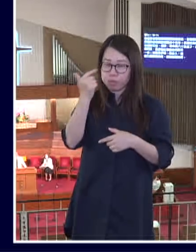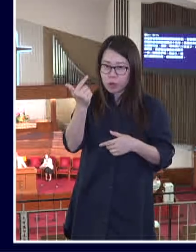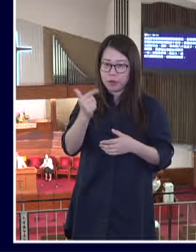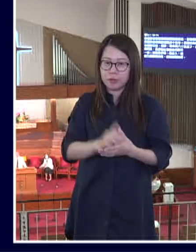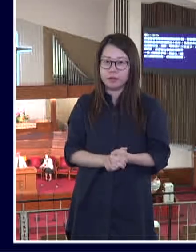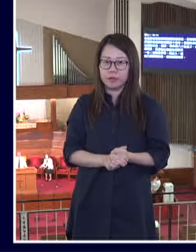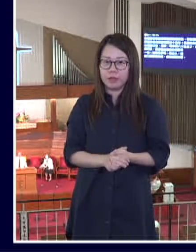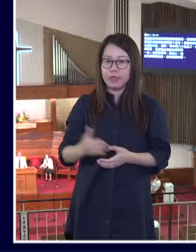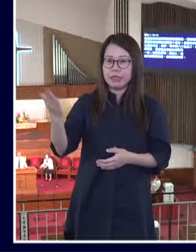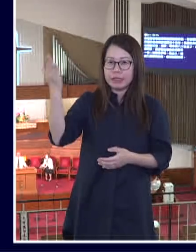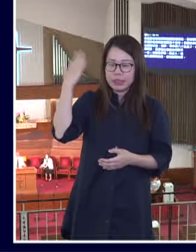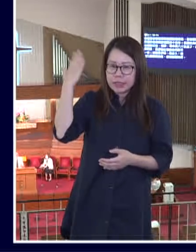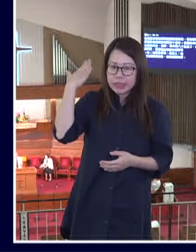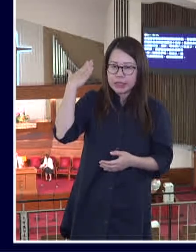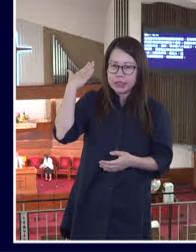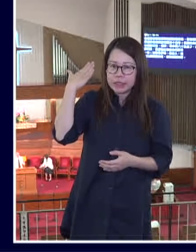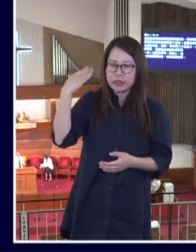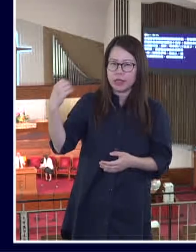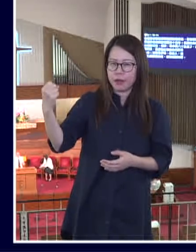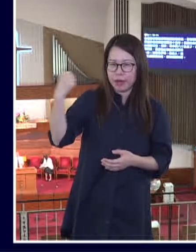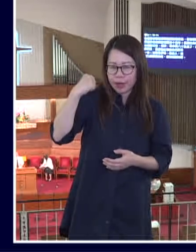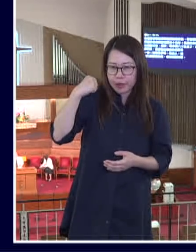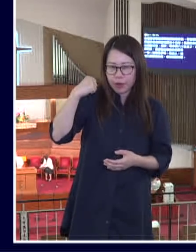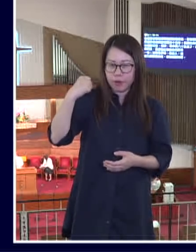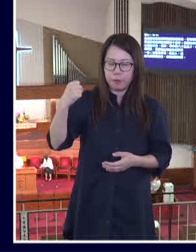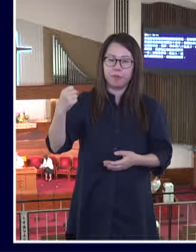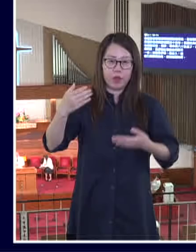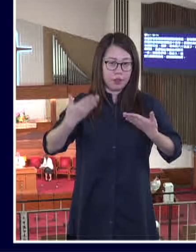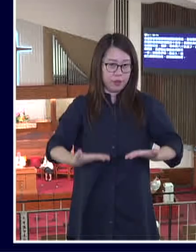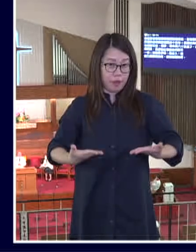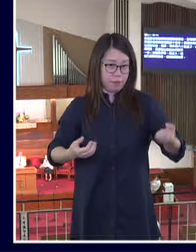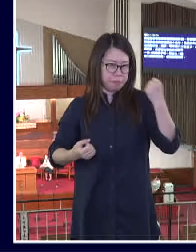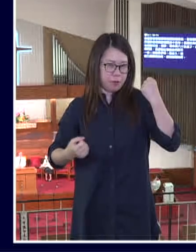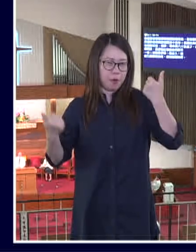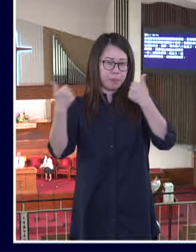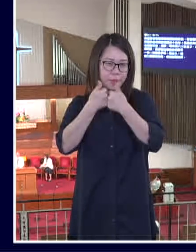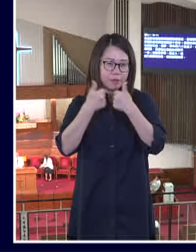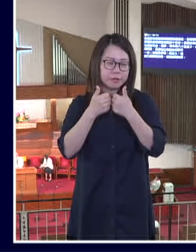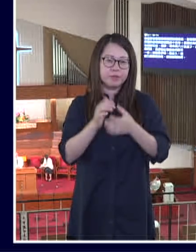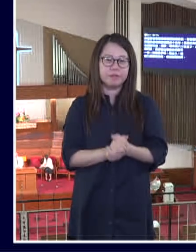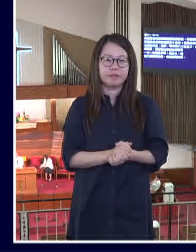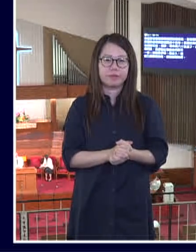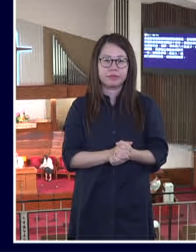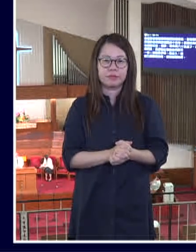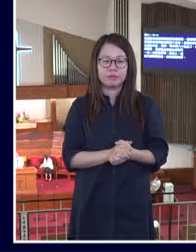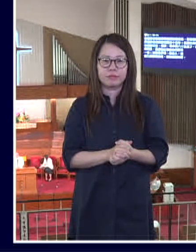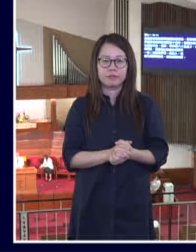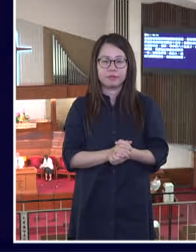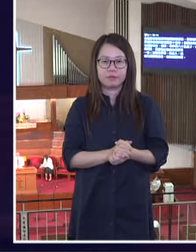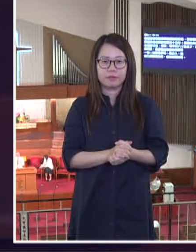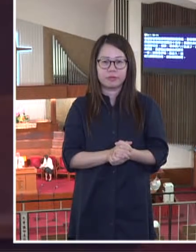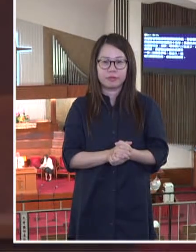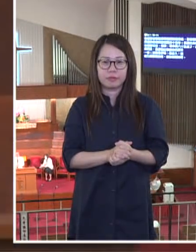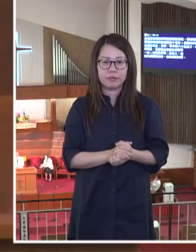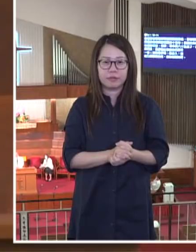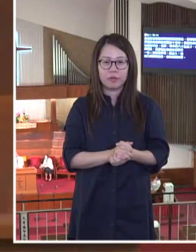我今日都仲系咁。我唔知大家有冇諗过，你即係45年前，可能大家都未45岁啦，你即係